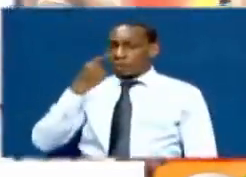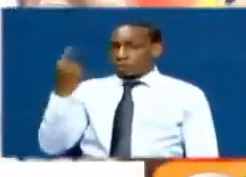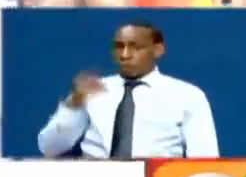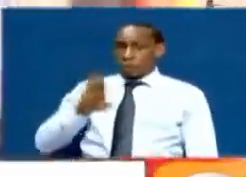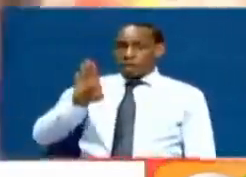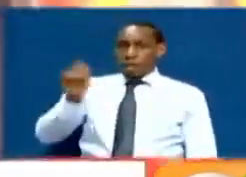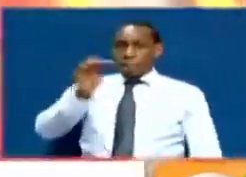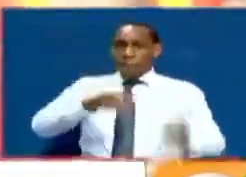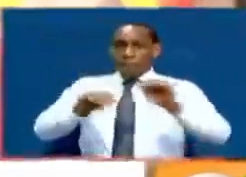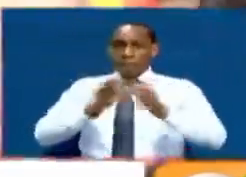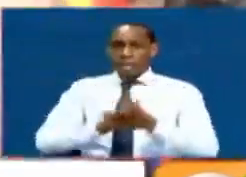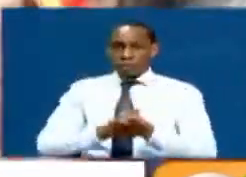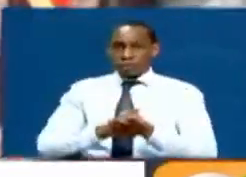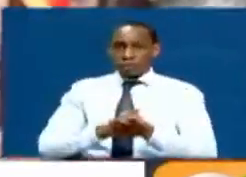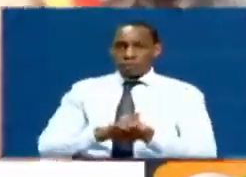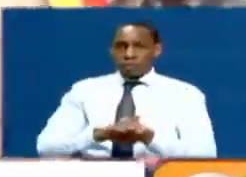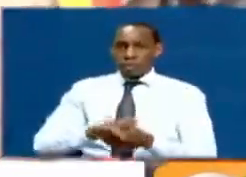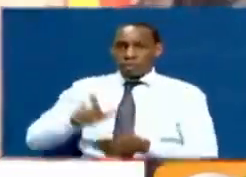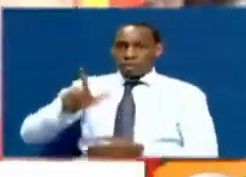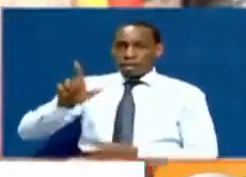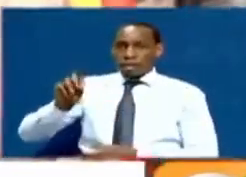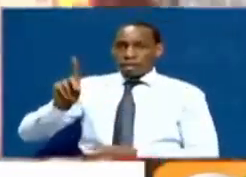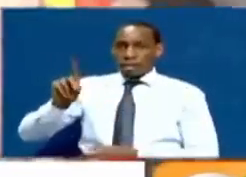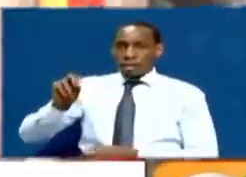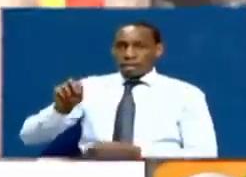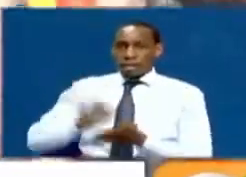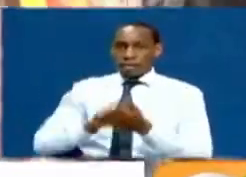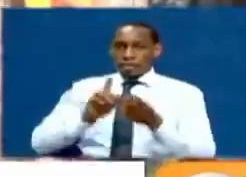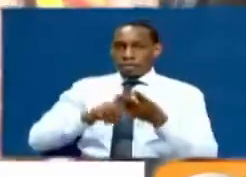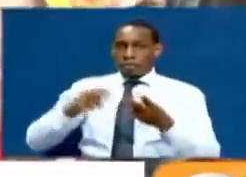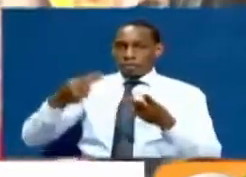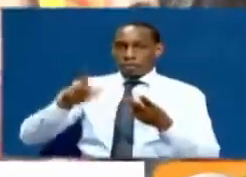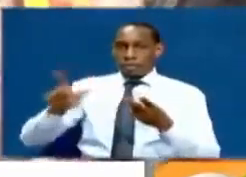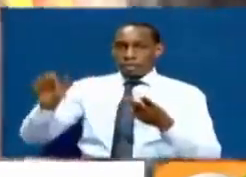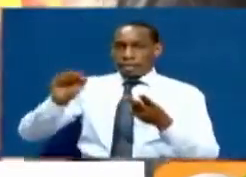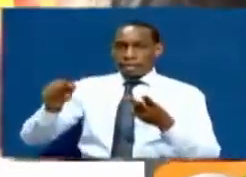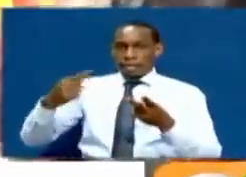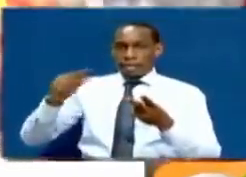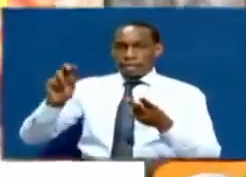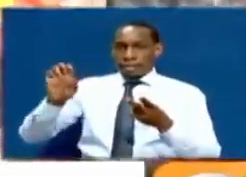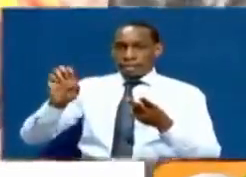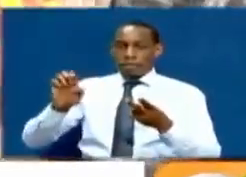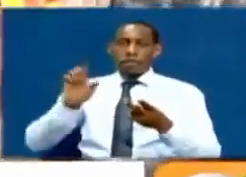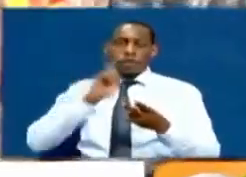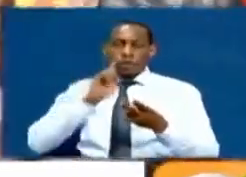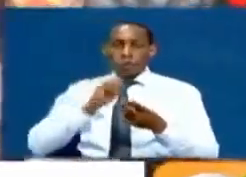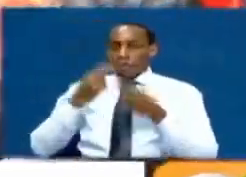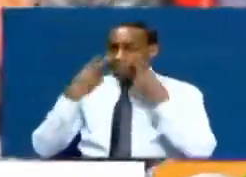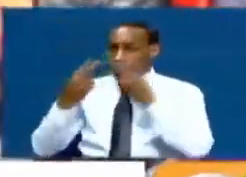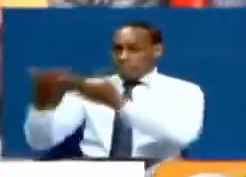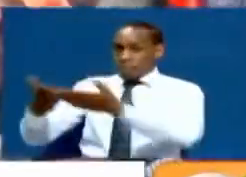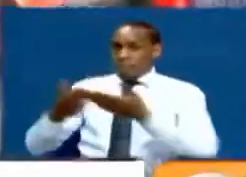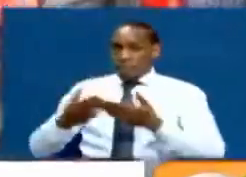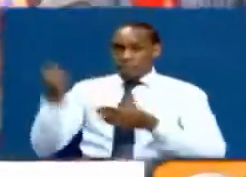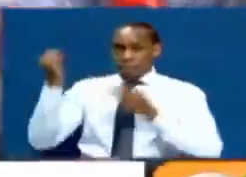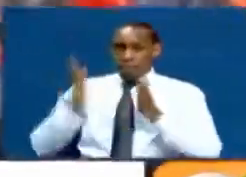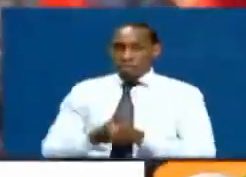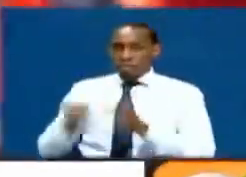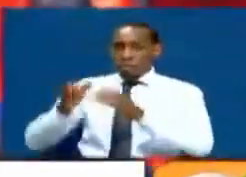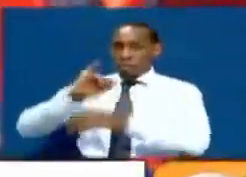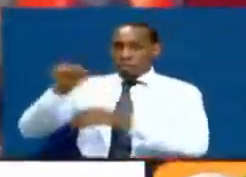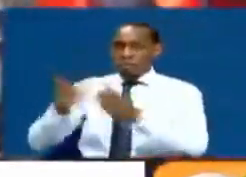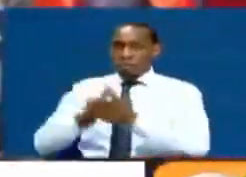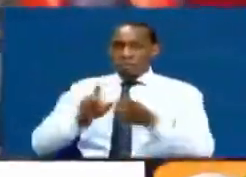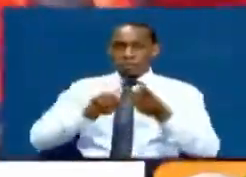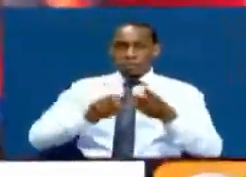uchaguzi mdogo kwenye wadi za London na Hellsgate hapo kesho unaonekana kuwavutia wanasiasa kutoka mirengo ya Jubilee